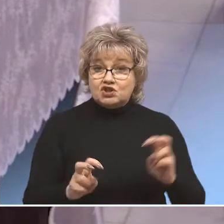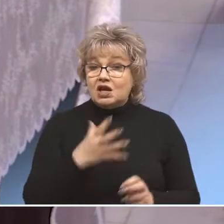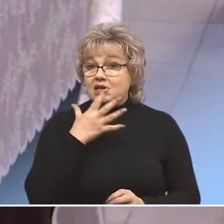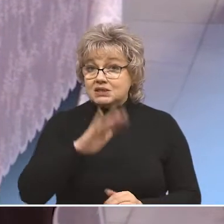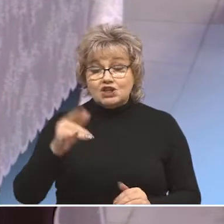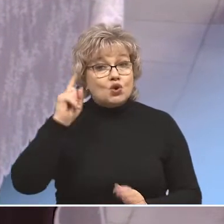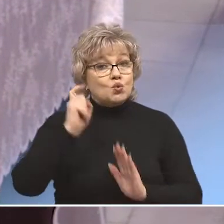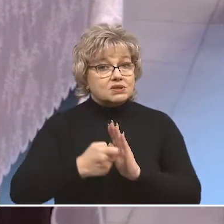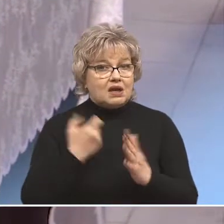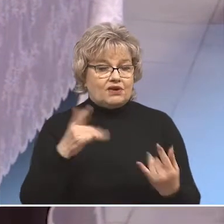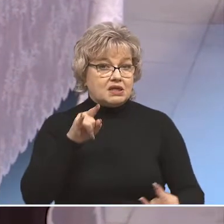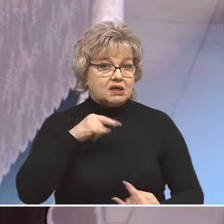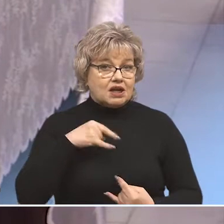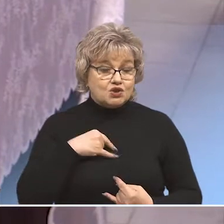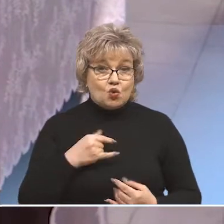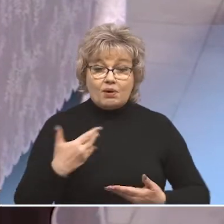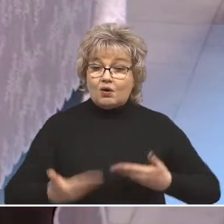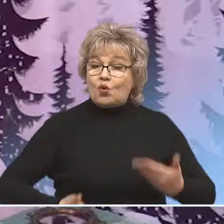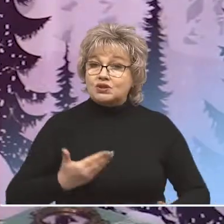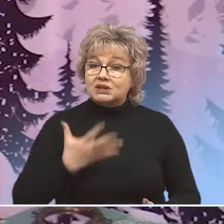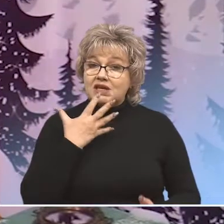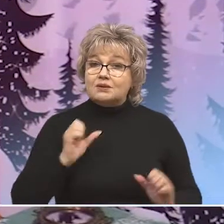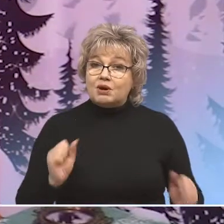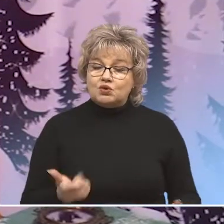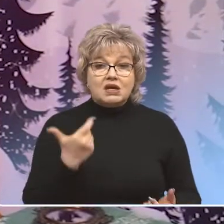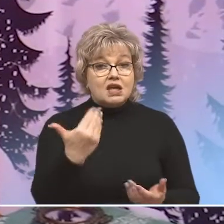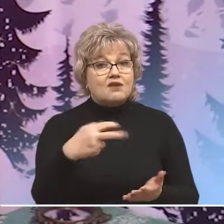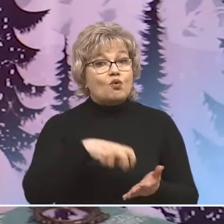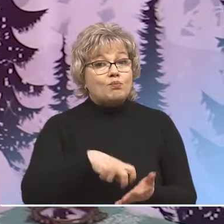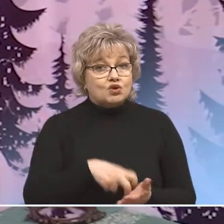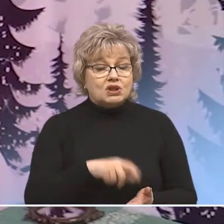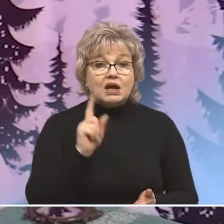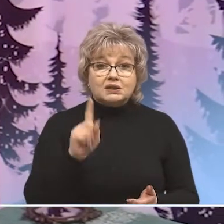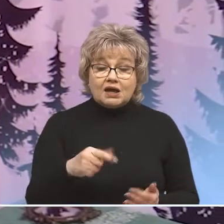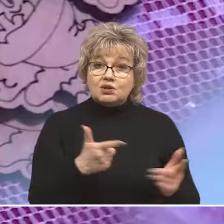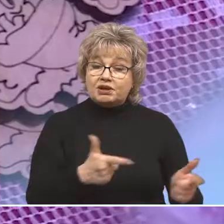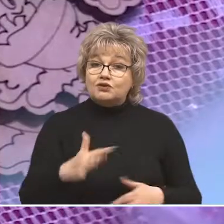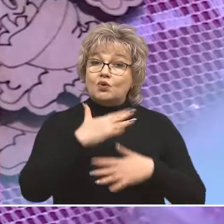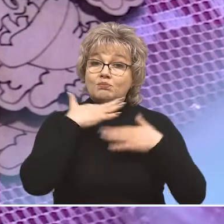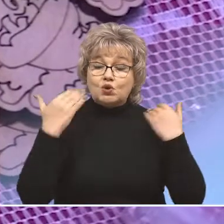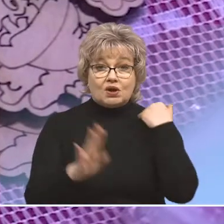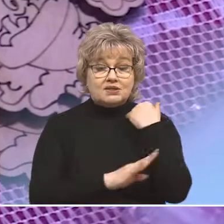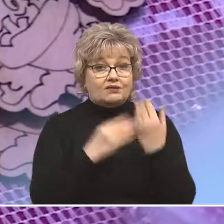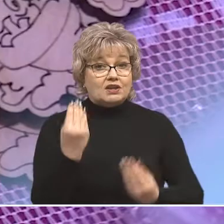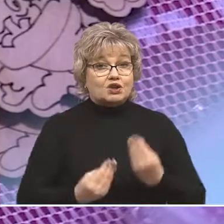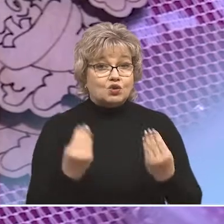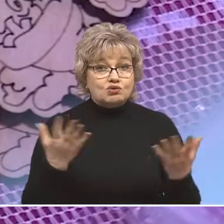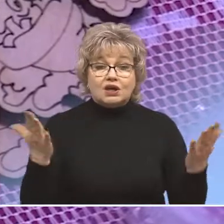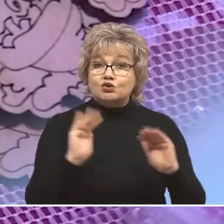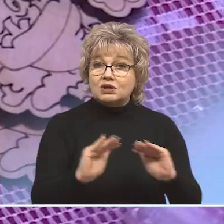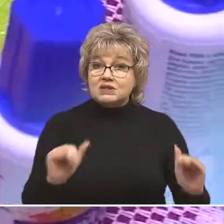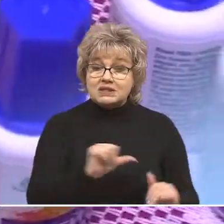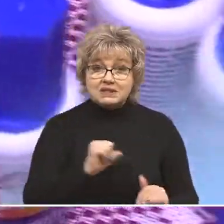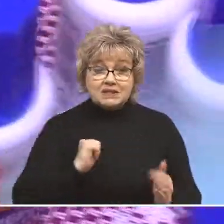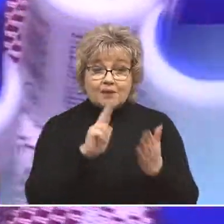пришедшим. Дети узнали, в каких костюмах ходит Дедушка Мороз и где его почта. Также дедушка приготовил много деревянных игрушек,